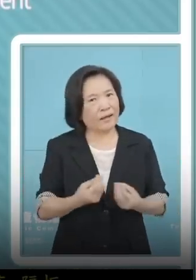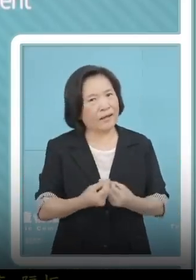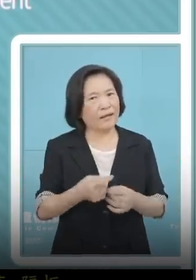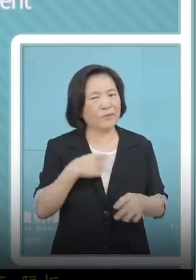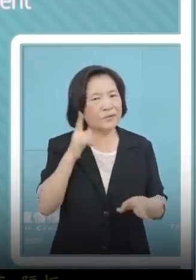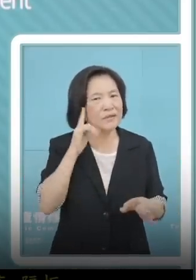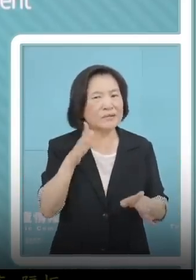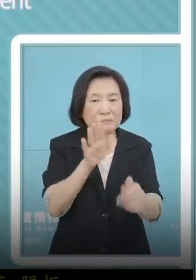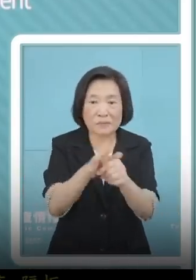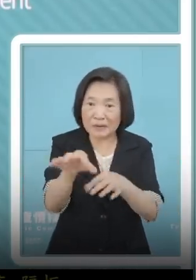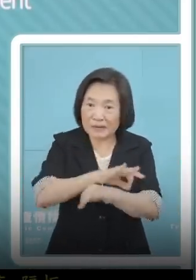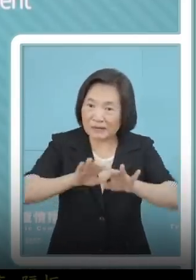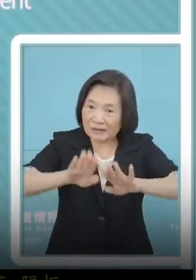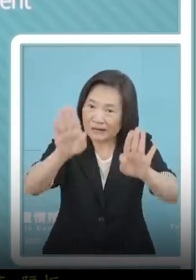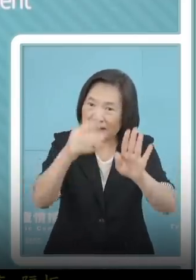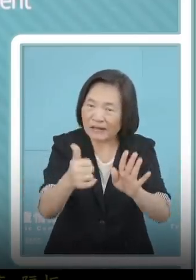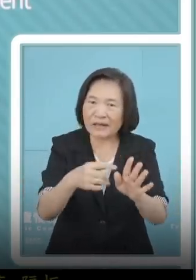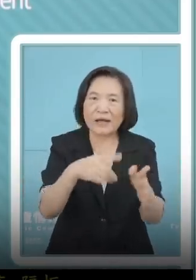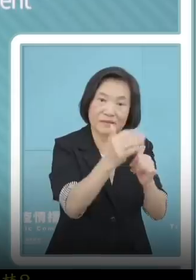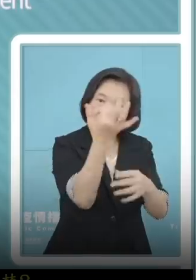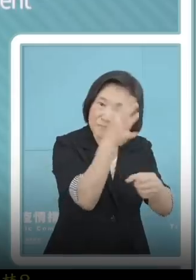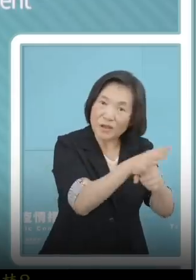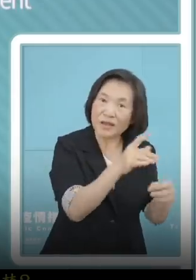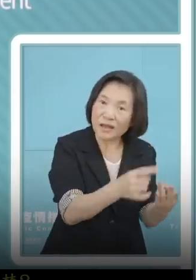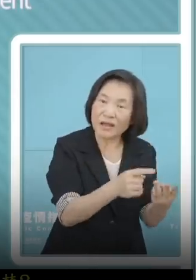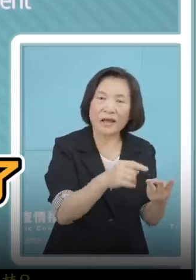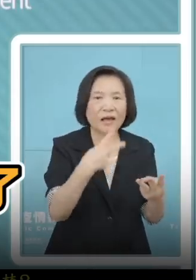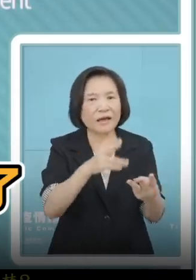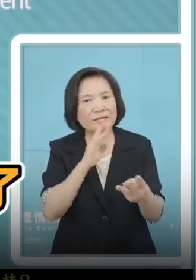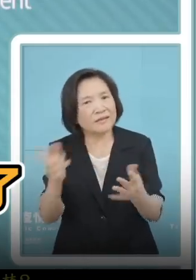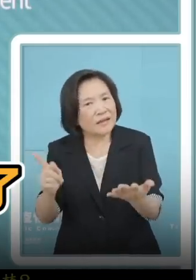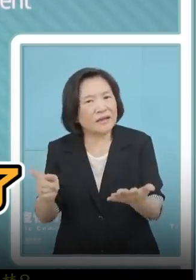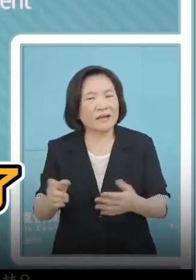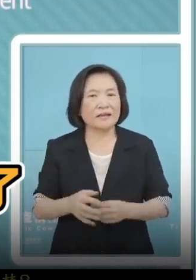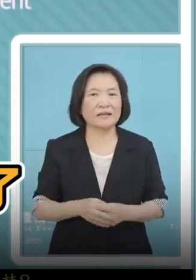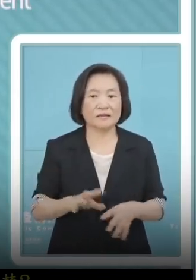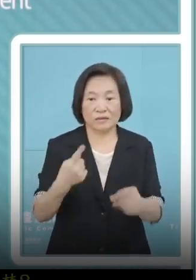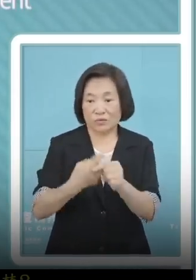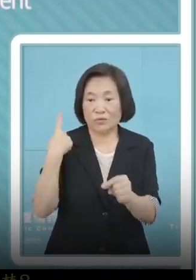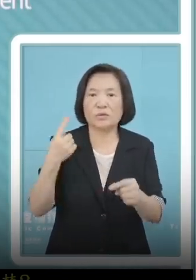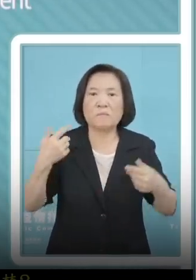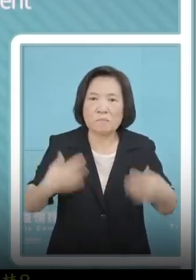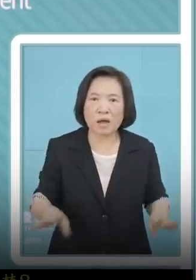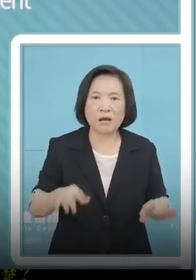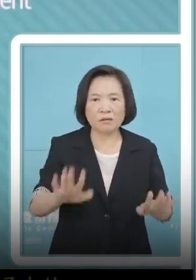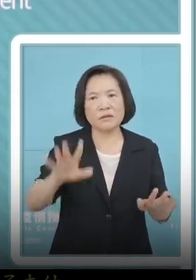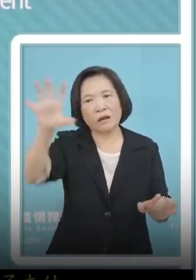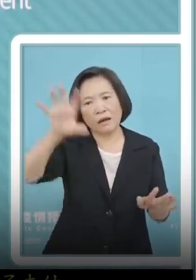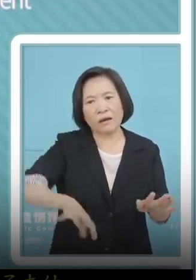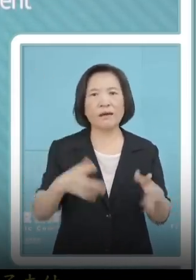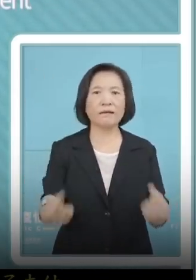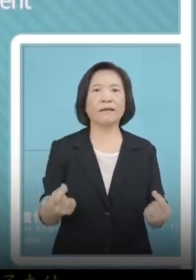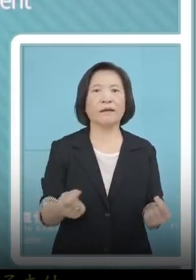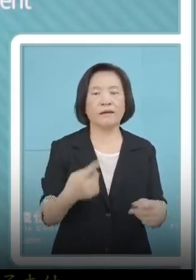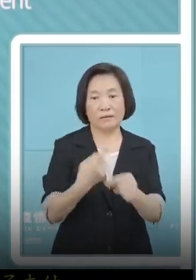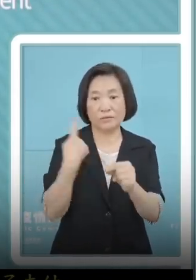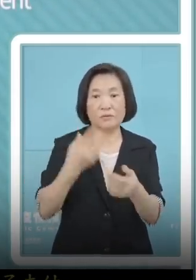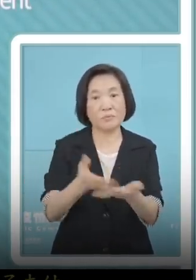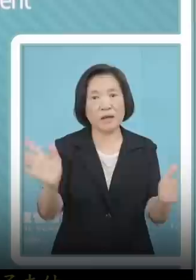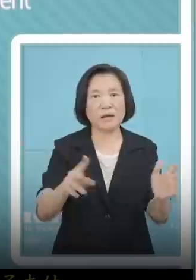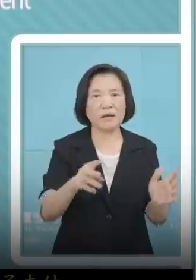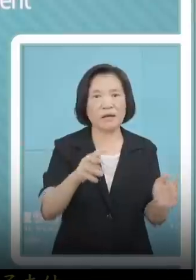兴转型到底要做什么？头脑要清楚了。所以是这样的哦，去年已经乱了一次，那就今年一模一样。哦，去年已经花